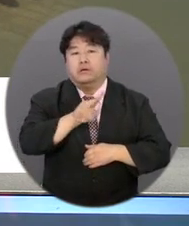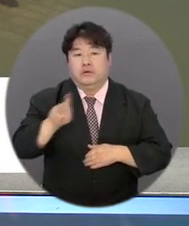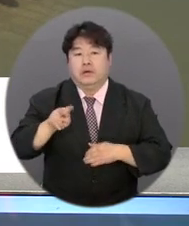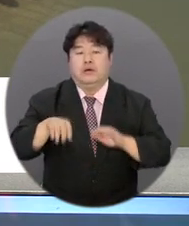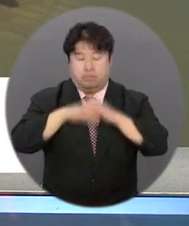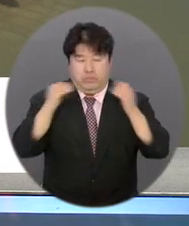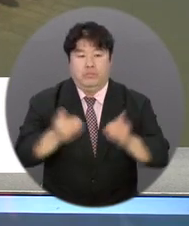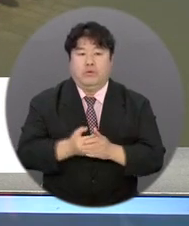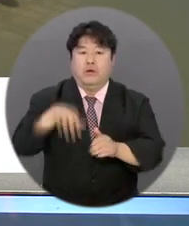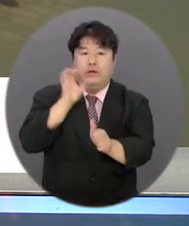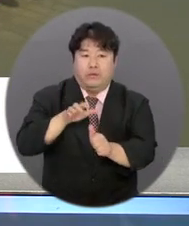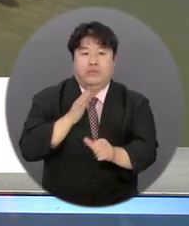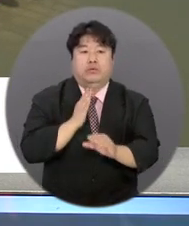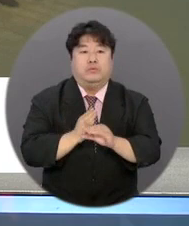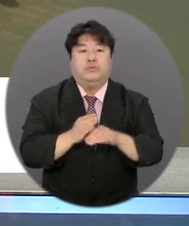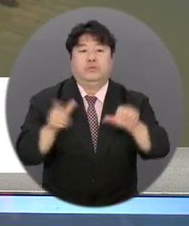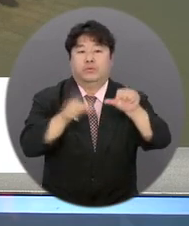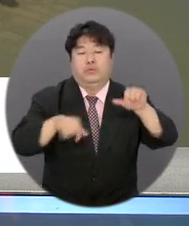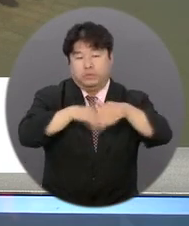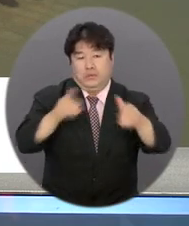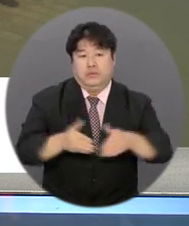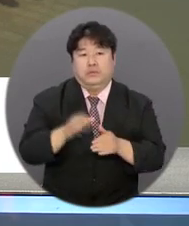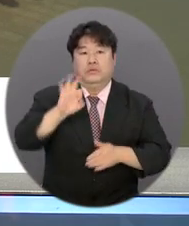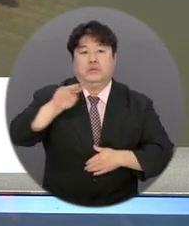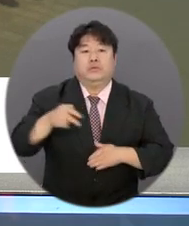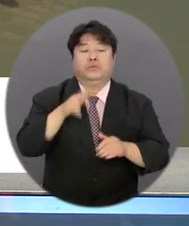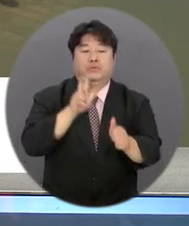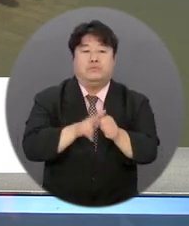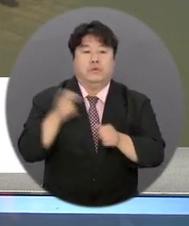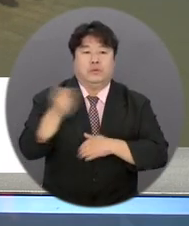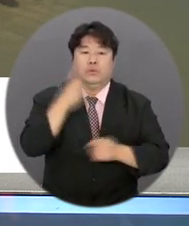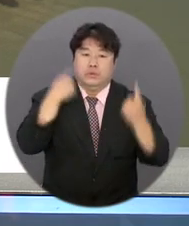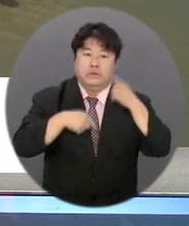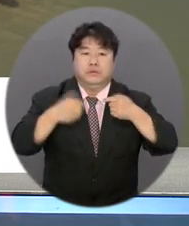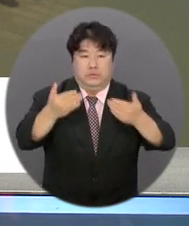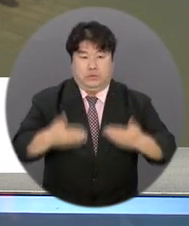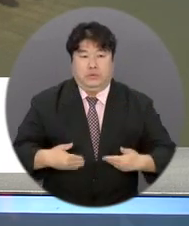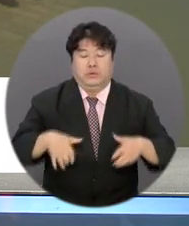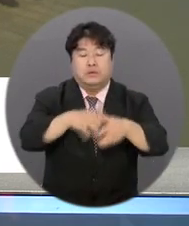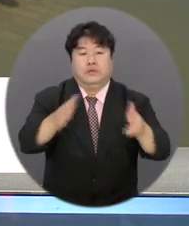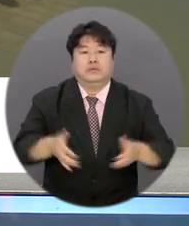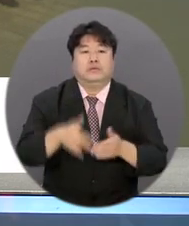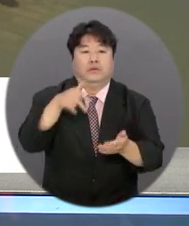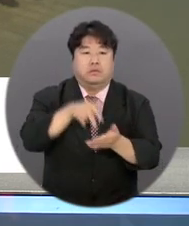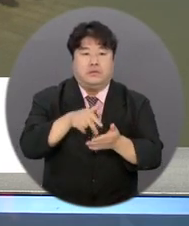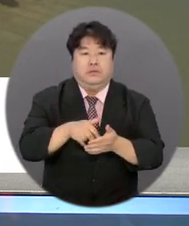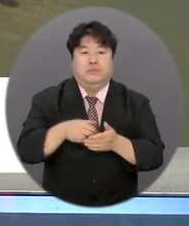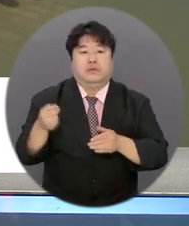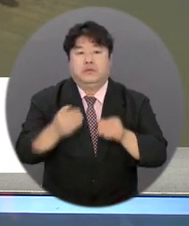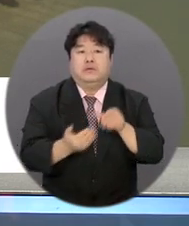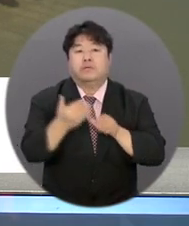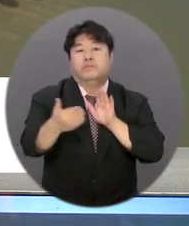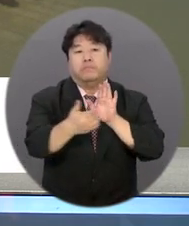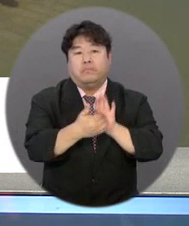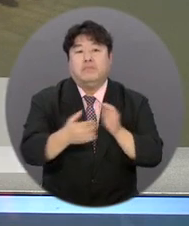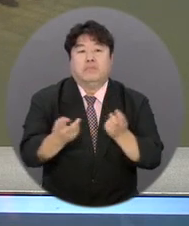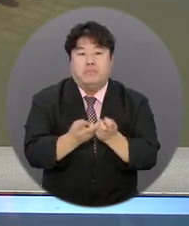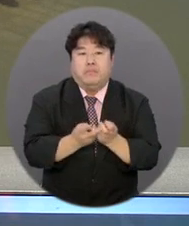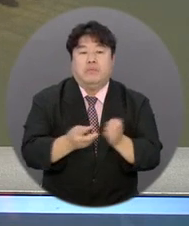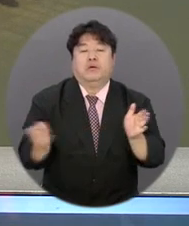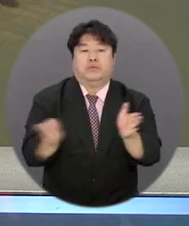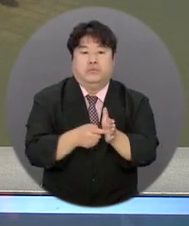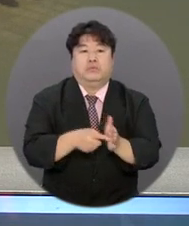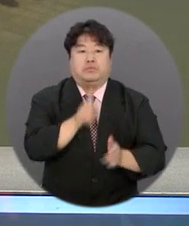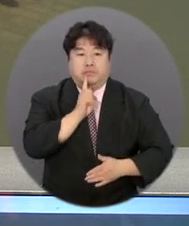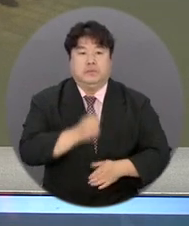비판이 이어졌는데요. 5월 단체는 윤 후보가 또다시 상처를 줬다며 당 차원의 재발 방지책 마련을 촉구했습니다.